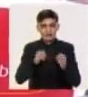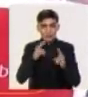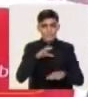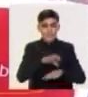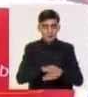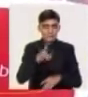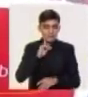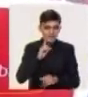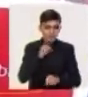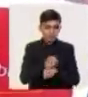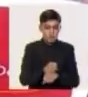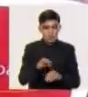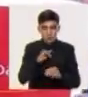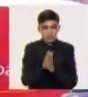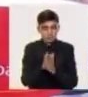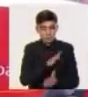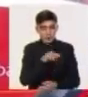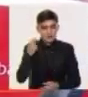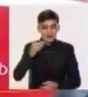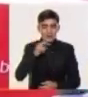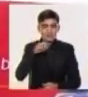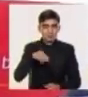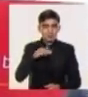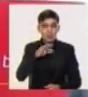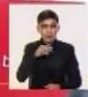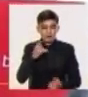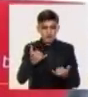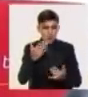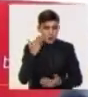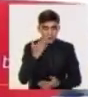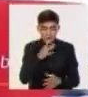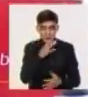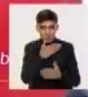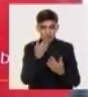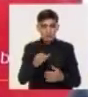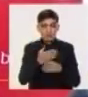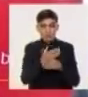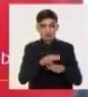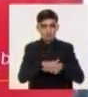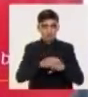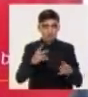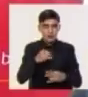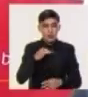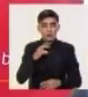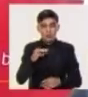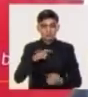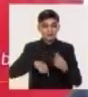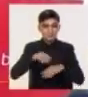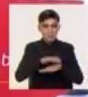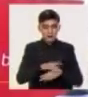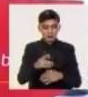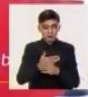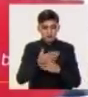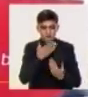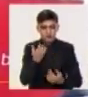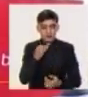банк о приостановлении. Президент Касым-Жомарт Токаев сказал, что в такое нелегкое время помочь гражданам. Но наши банки не признают это.